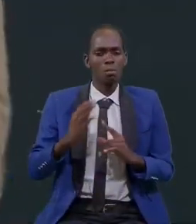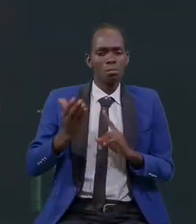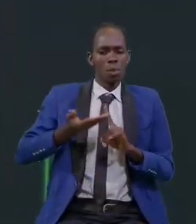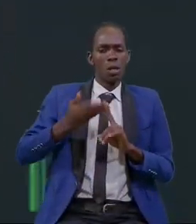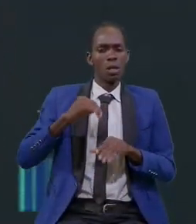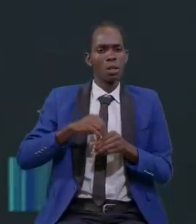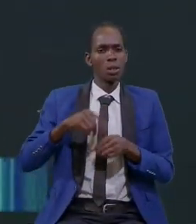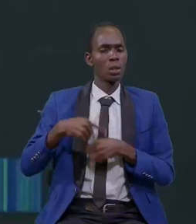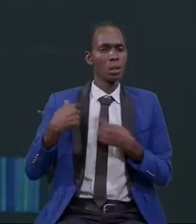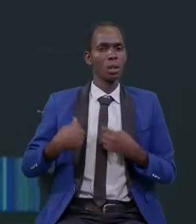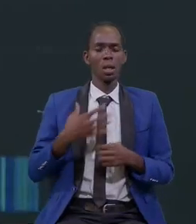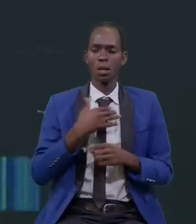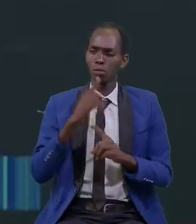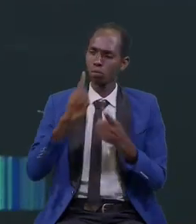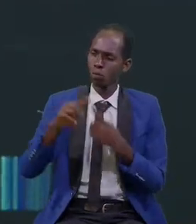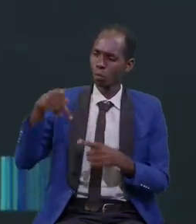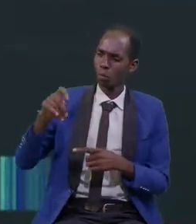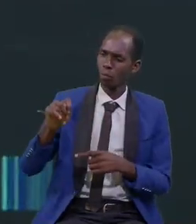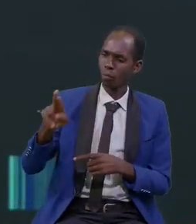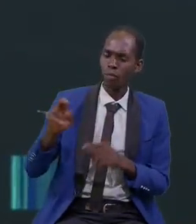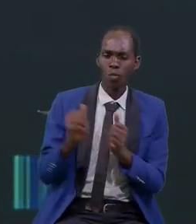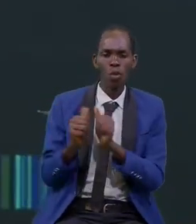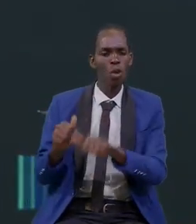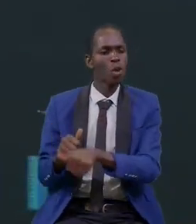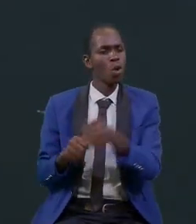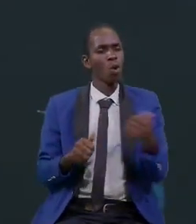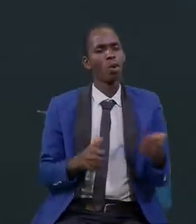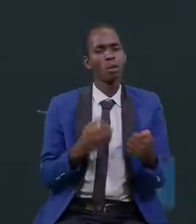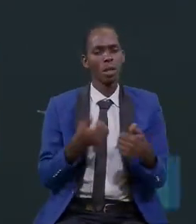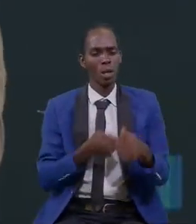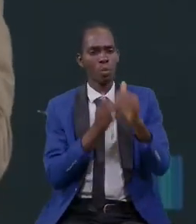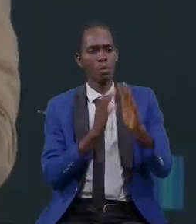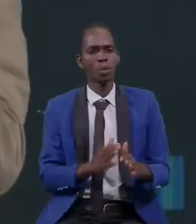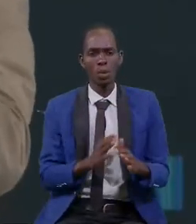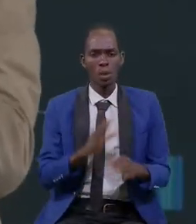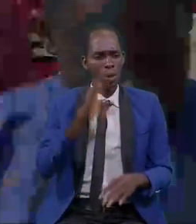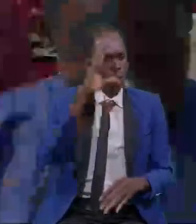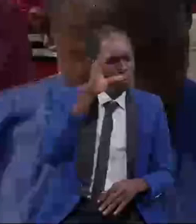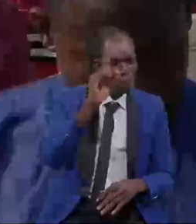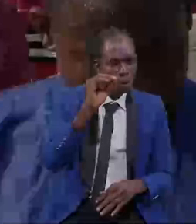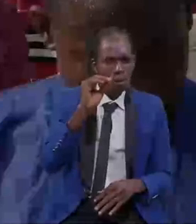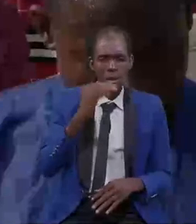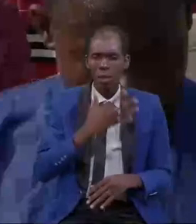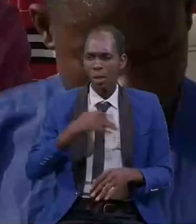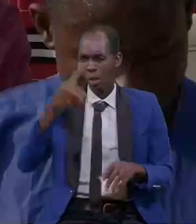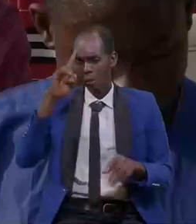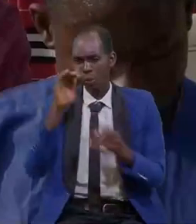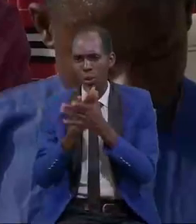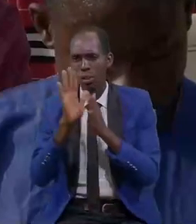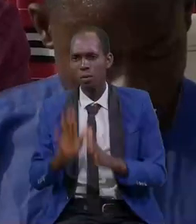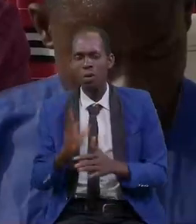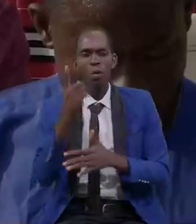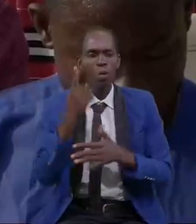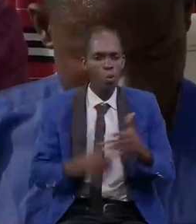dit, et aux autres apôtres, hommes frères, Que